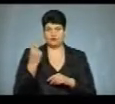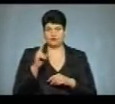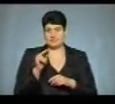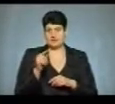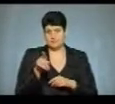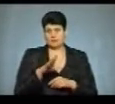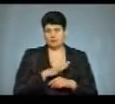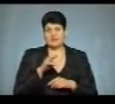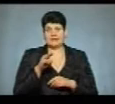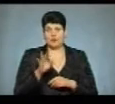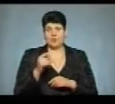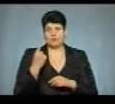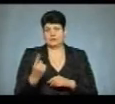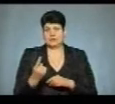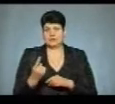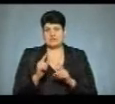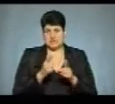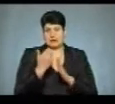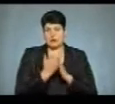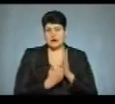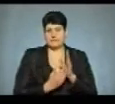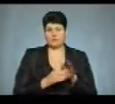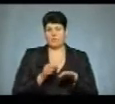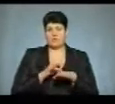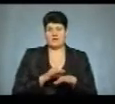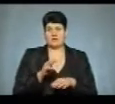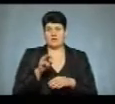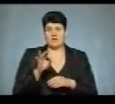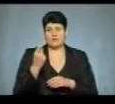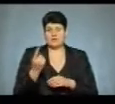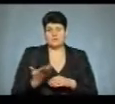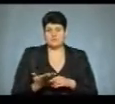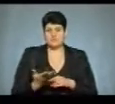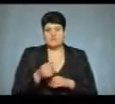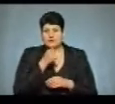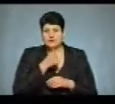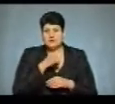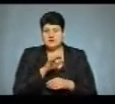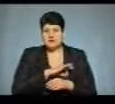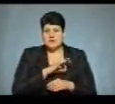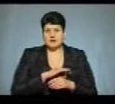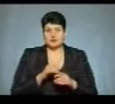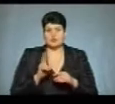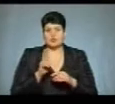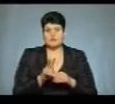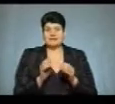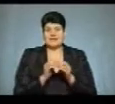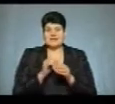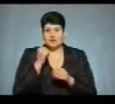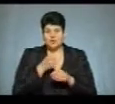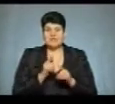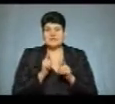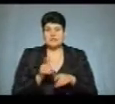був на ТО-1, згідно графіку проведення технічного ТО-1. Експлуатація тролейбуса 10 років, але є згідно наказу,